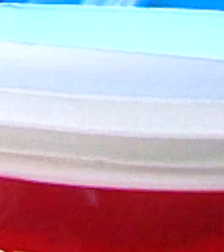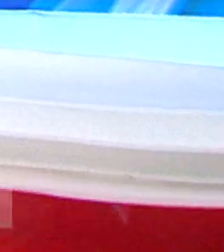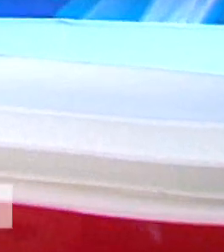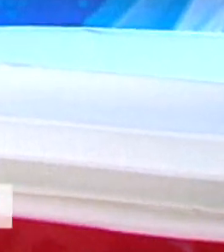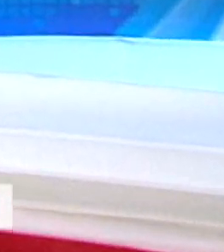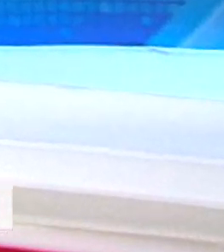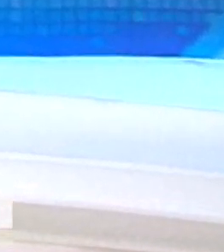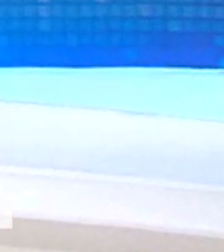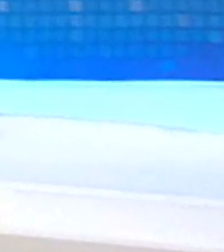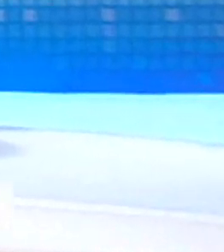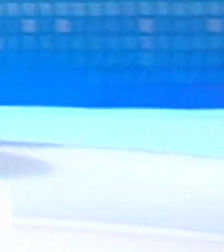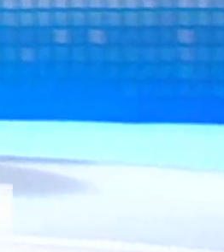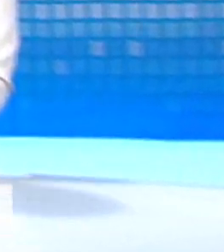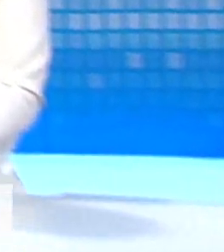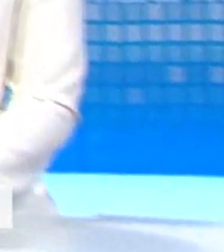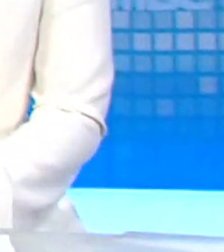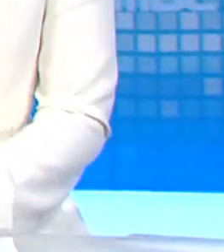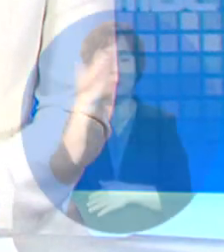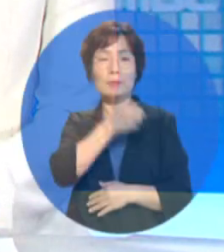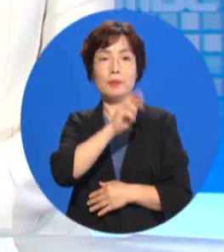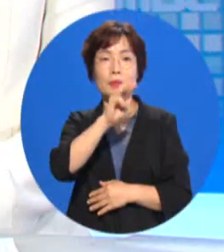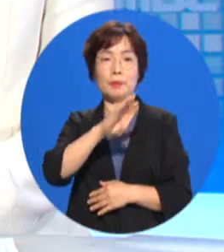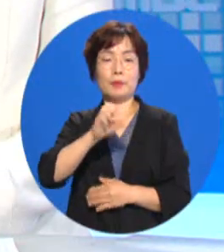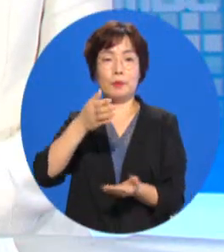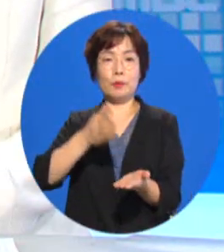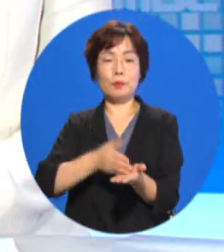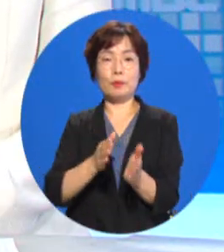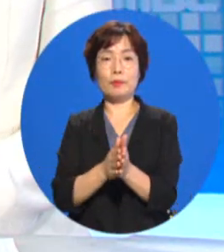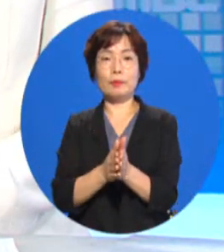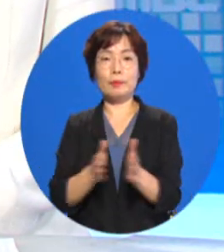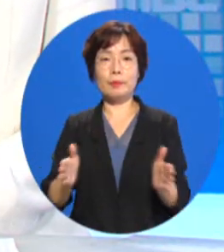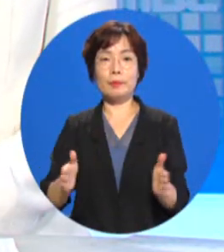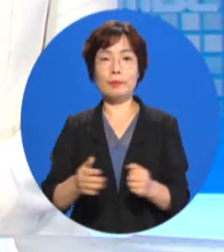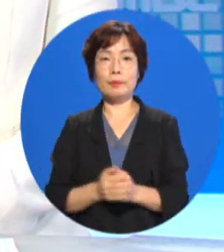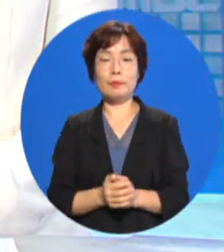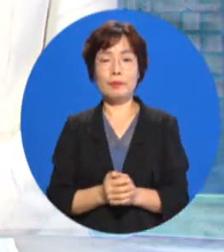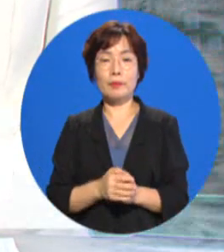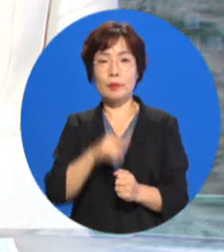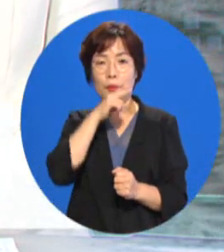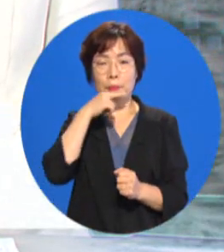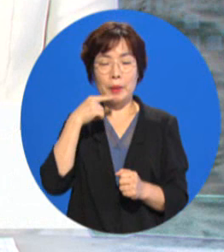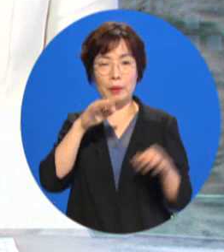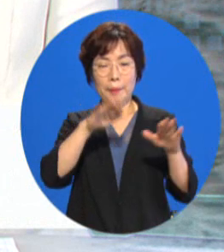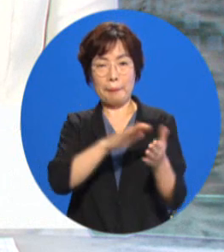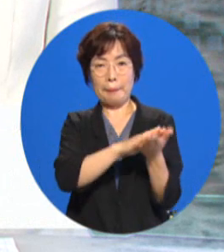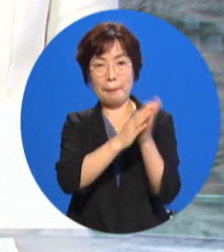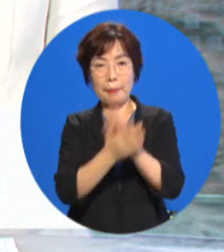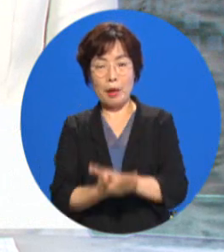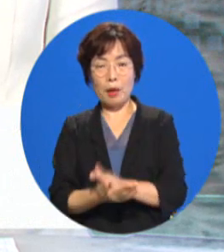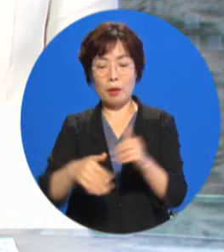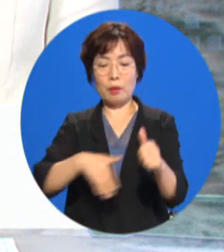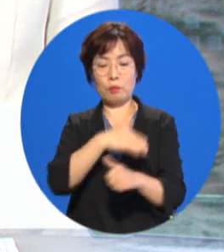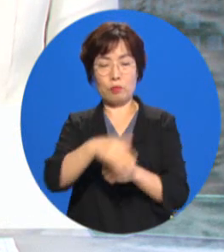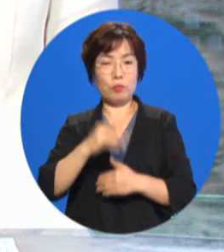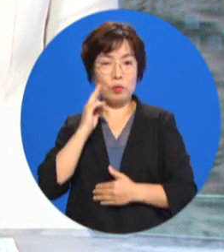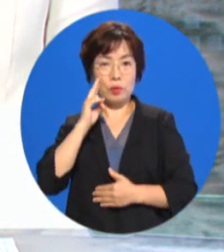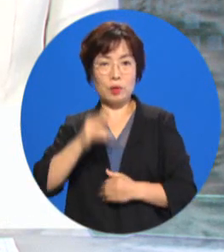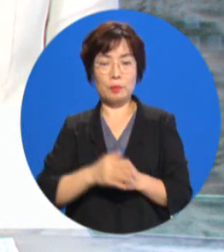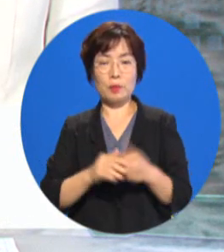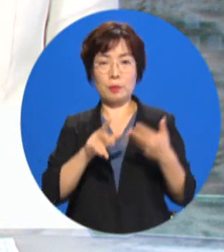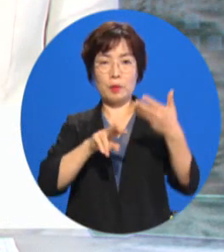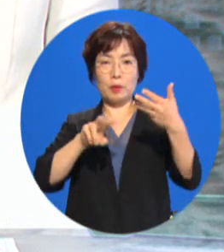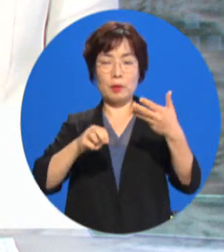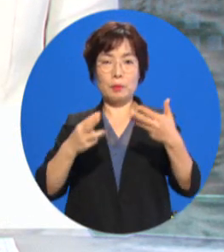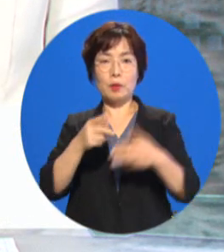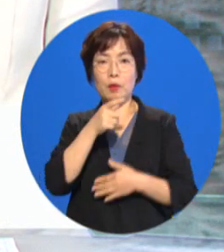시청자 여러분 안녕하십니까? 수요일 밤 여수 MBC 뉴스데스크 시작합니다. 적조의 기세가 심상치 않습니다. 지난 23일